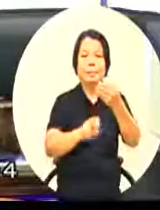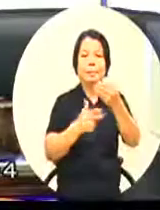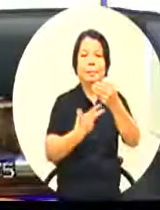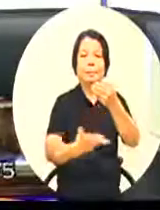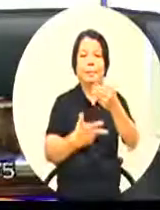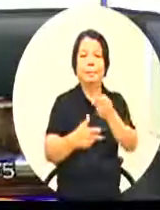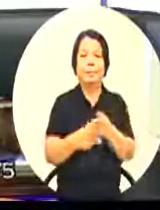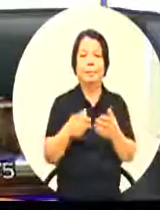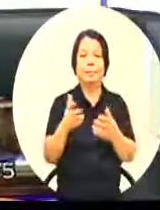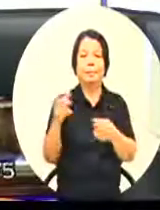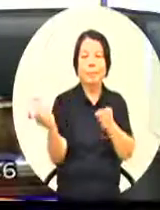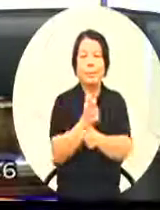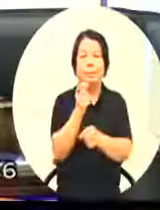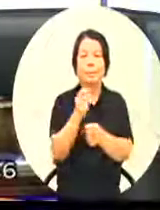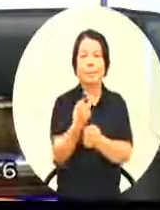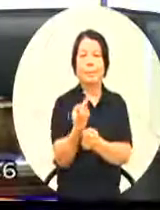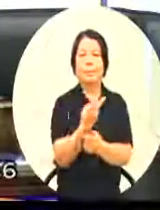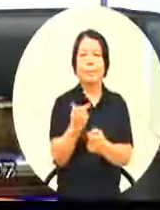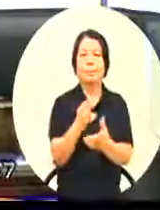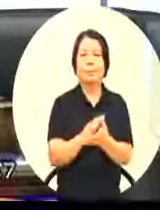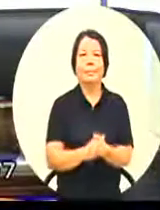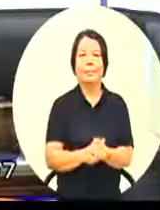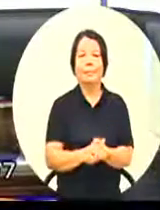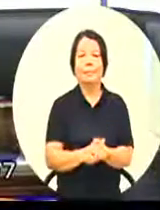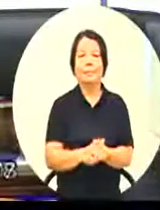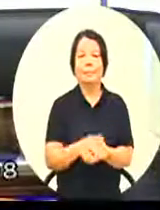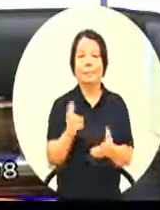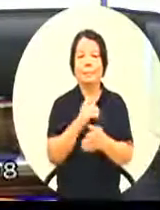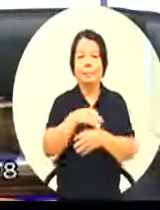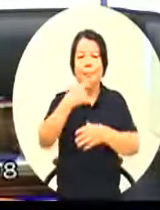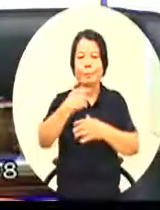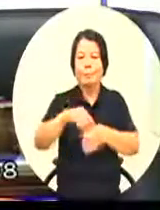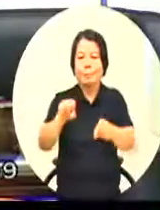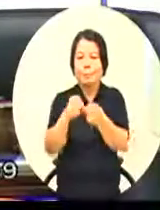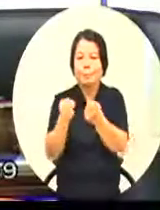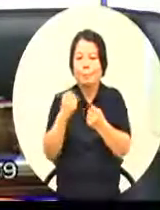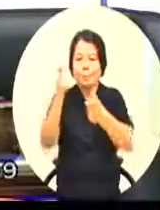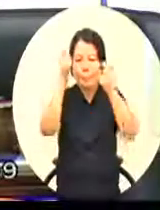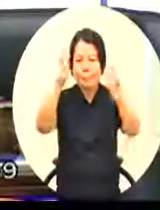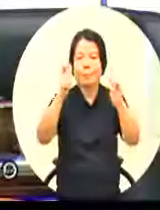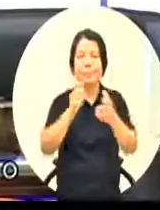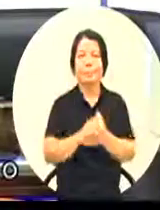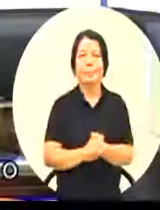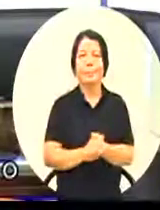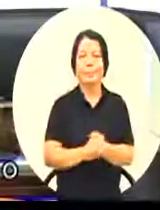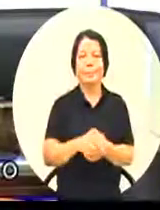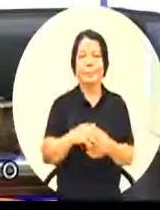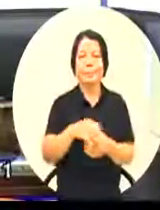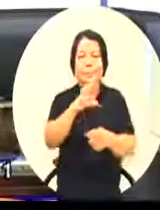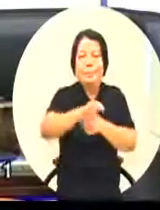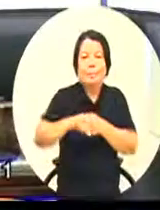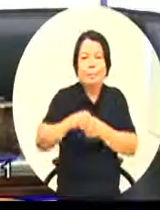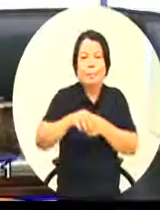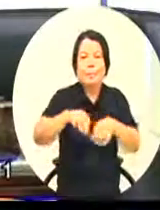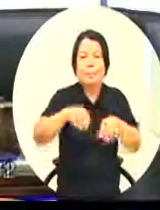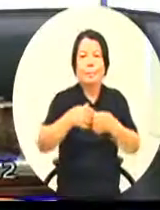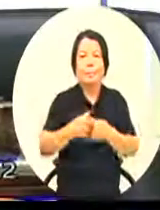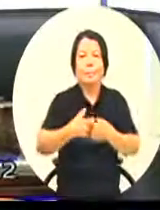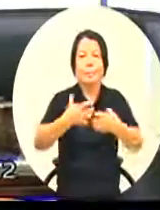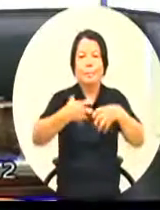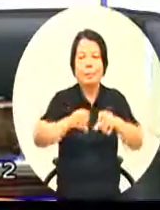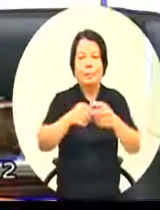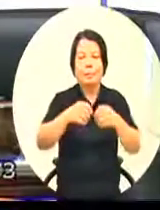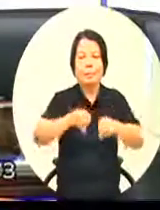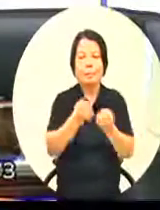基台风，我相信这两个台风哦，重创我们高雄了哈，啊，不管是农损、农渔业损